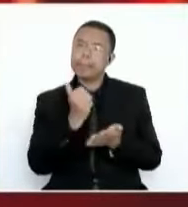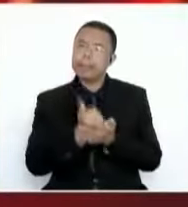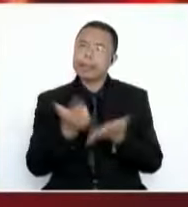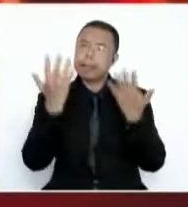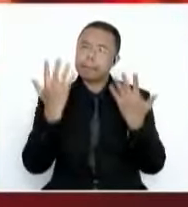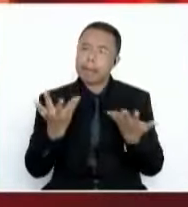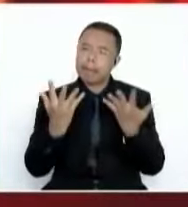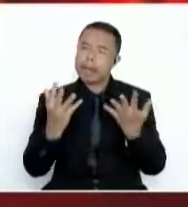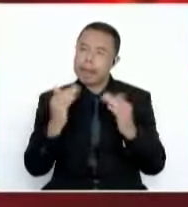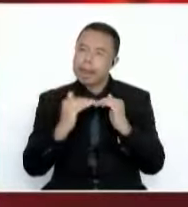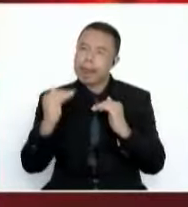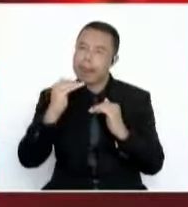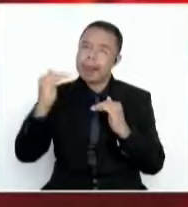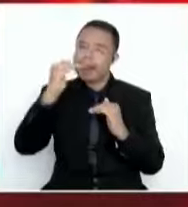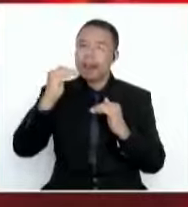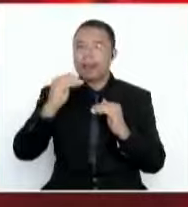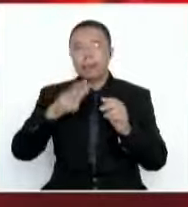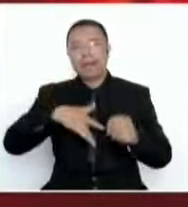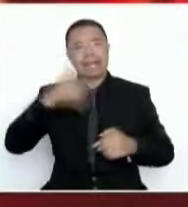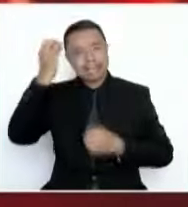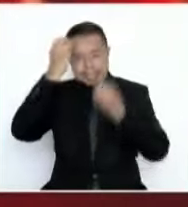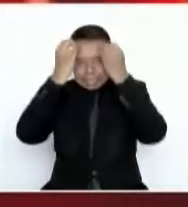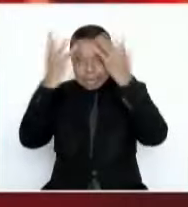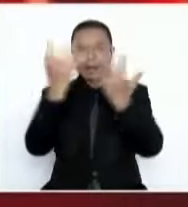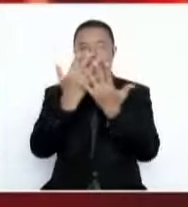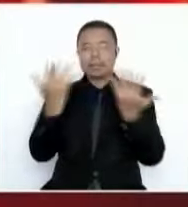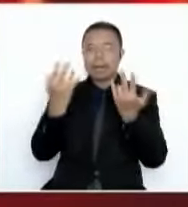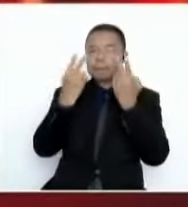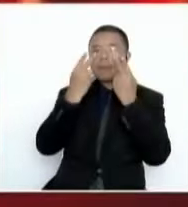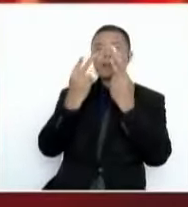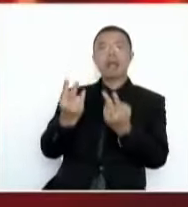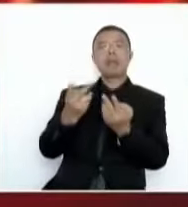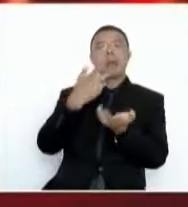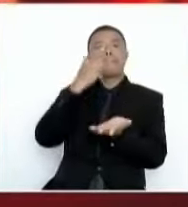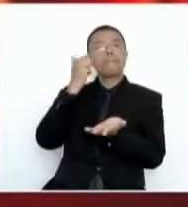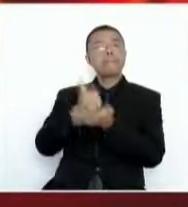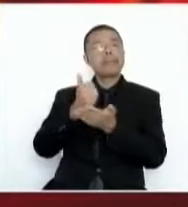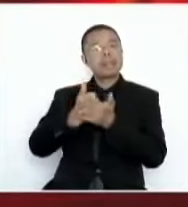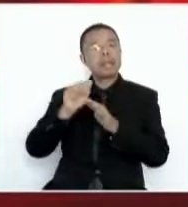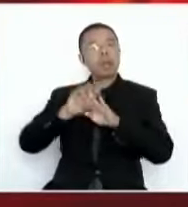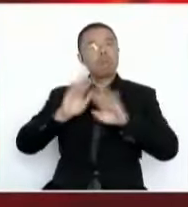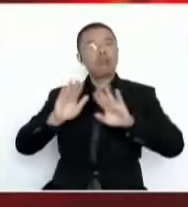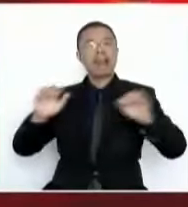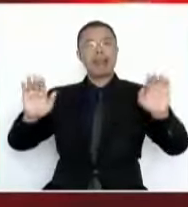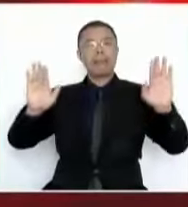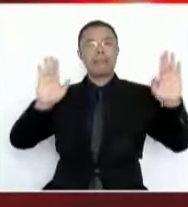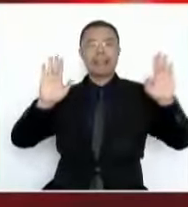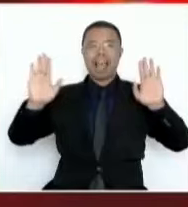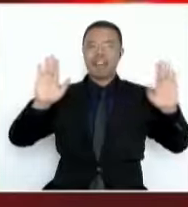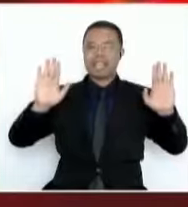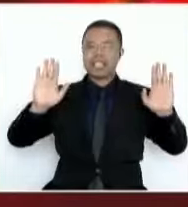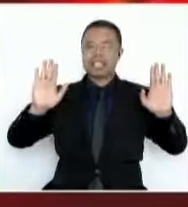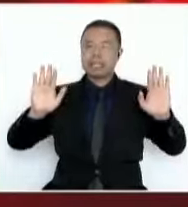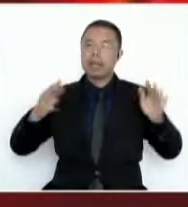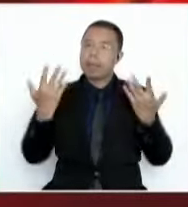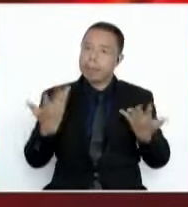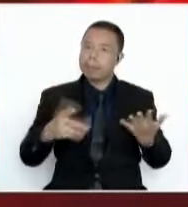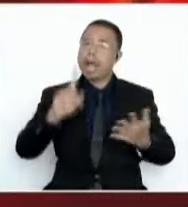bagaimana meningkatkan kesadaran masyarakat terhadap pentingnya budaya Betawi ini bagaimana itu bisa